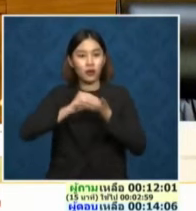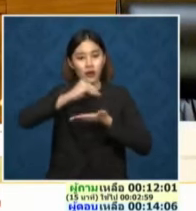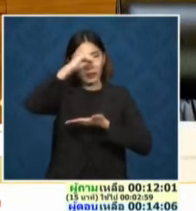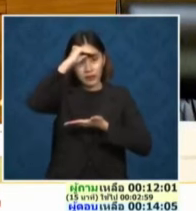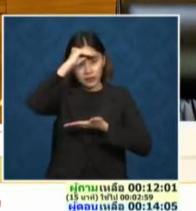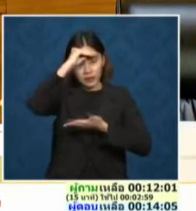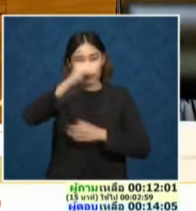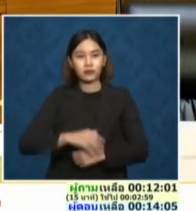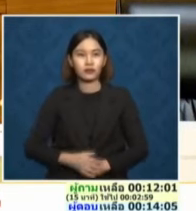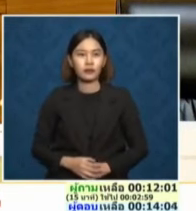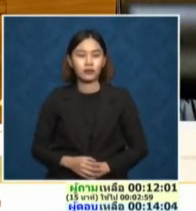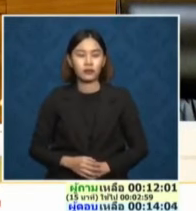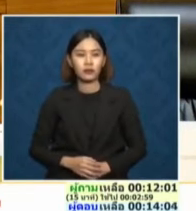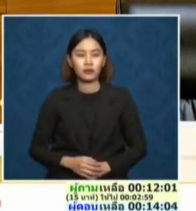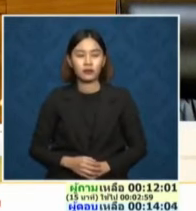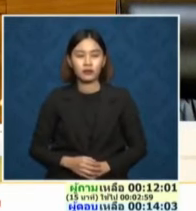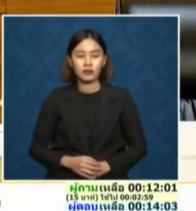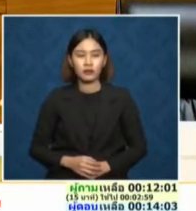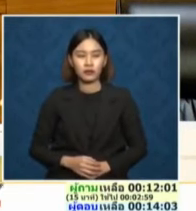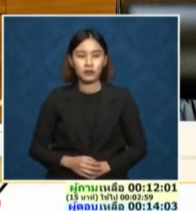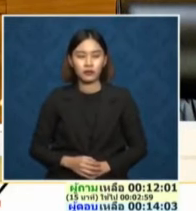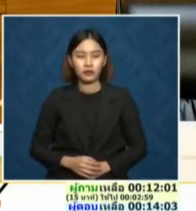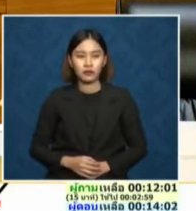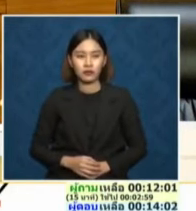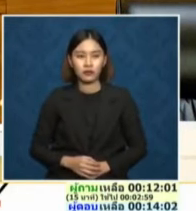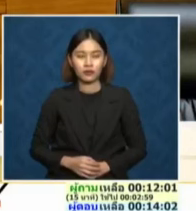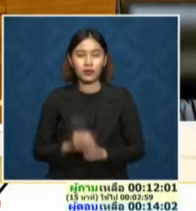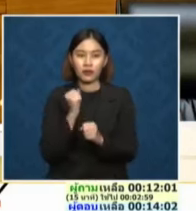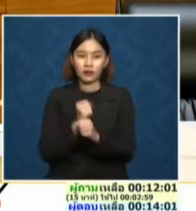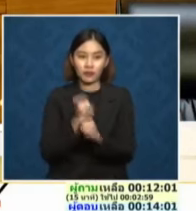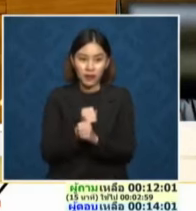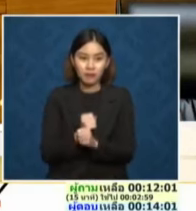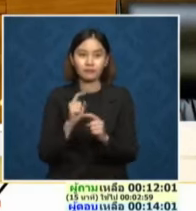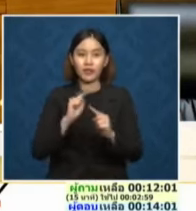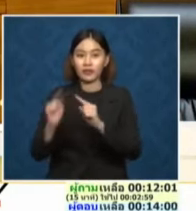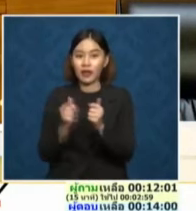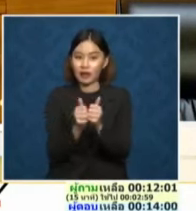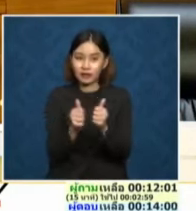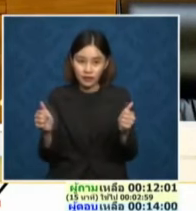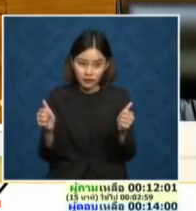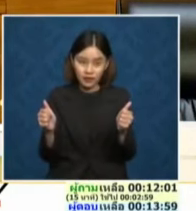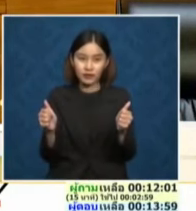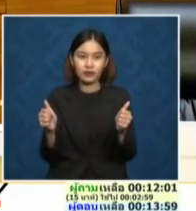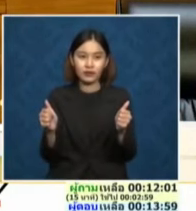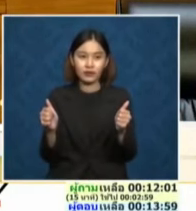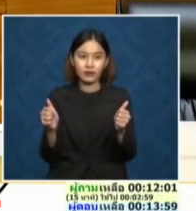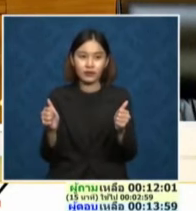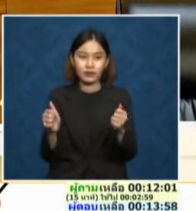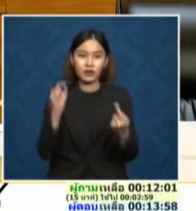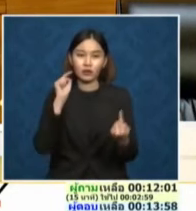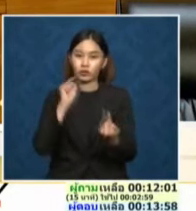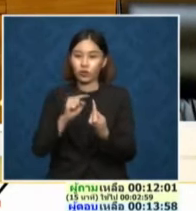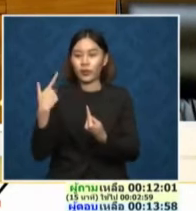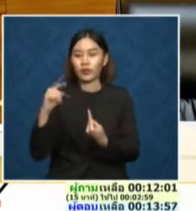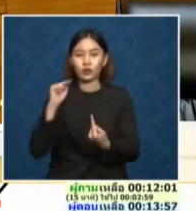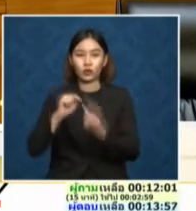นั่นหมายความว่าเอกสารชุดนี้จะต้องส่งไปที่อนุกรรมการทั้ง19คนที่ท่านว่าและอนุกรรมการต้องเห็นร